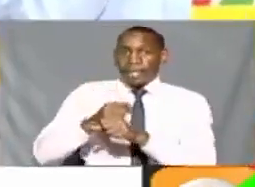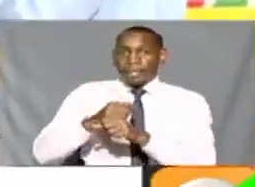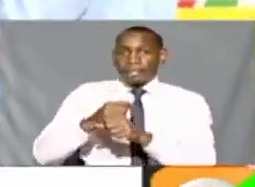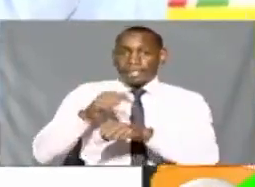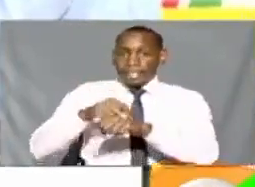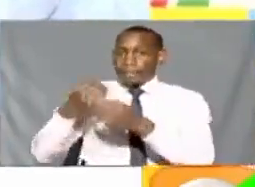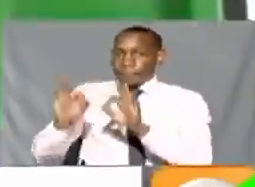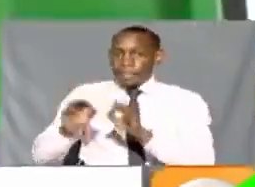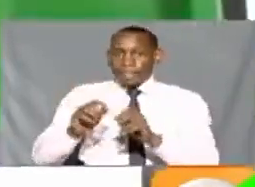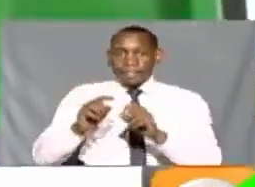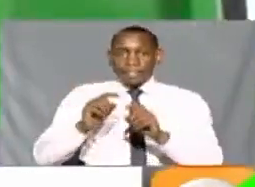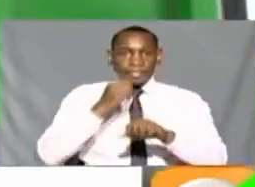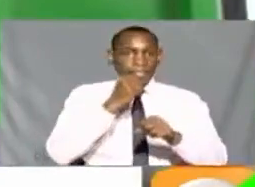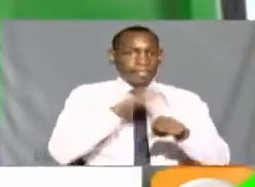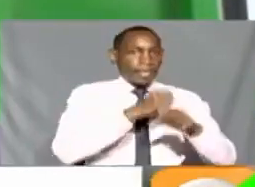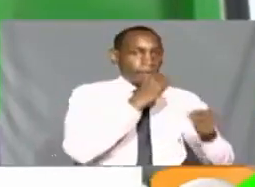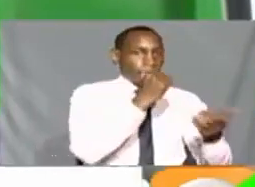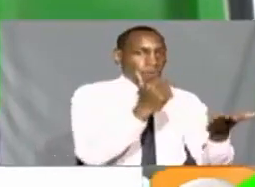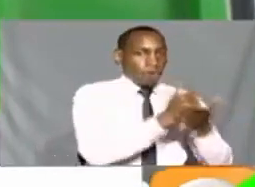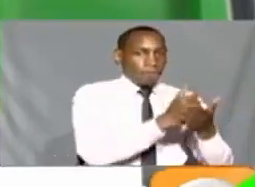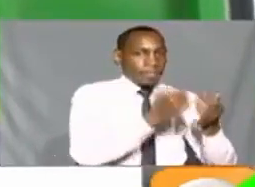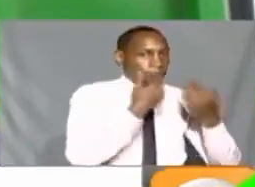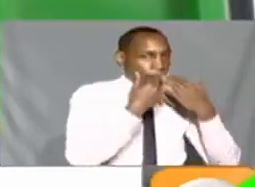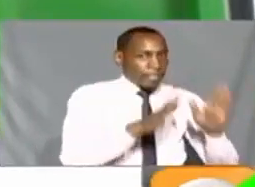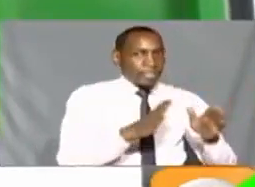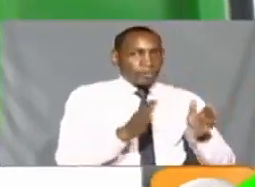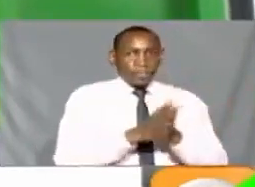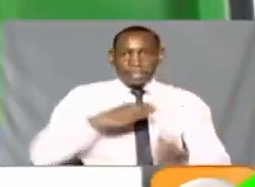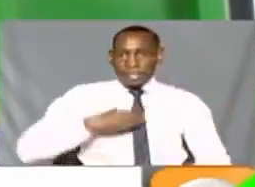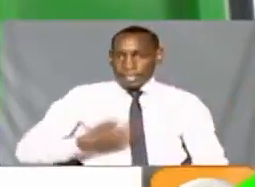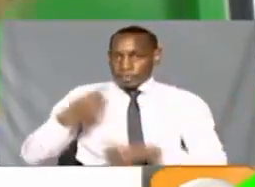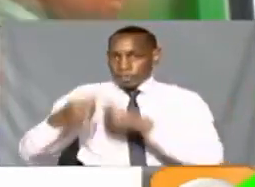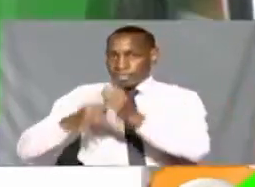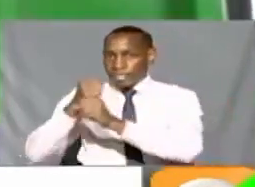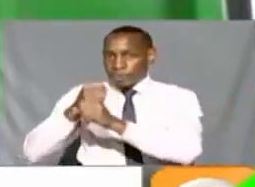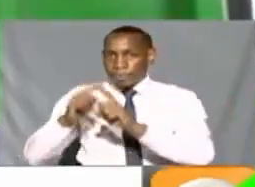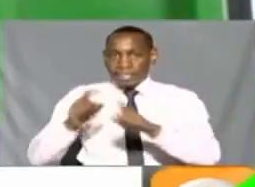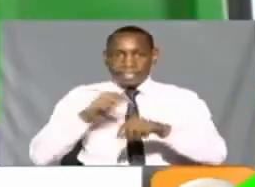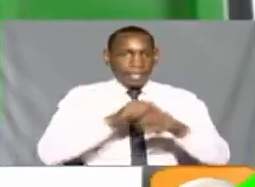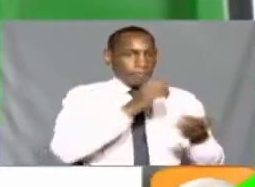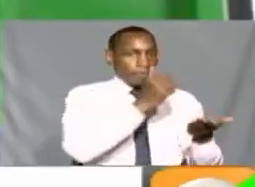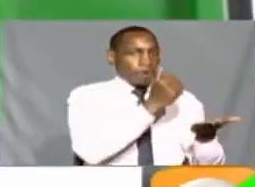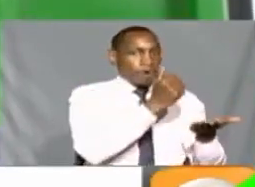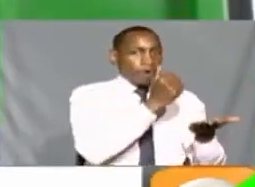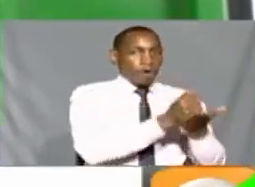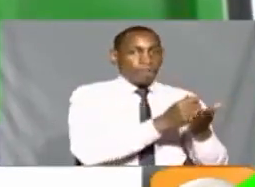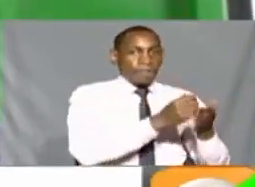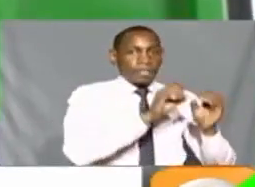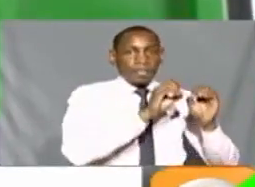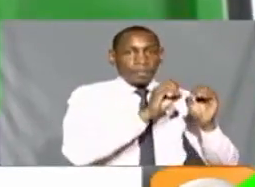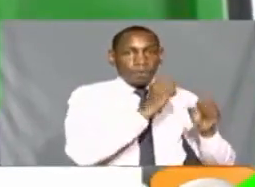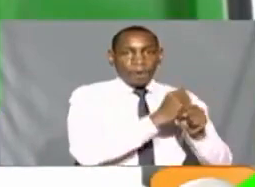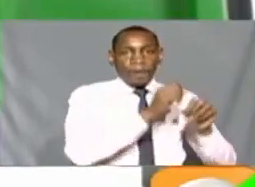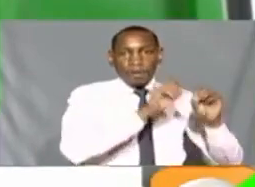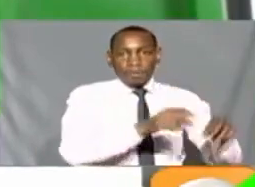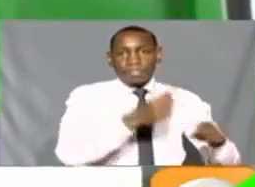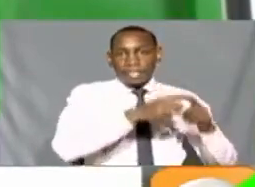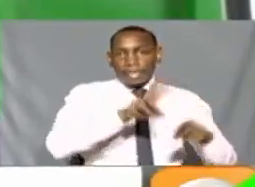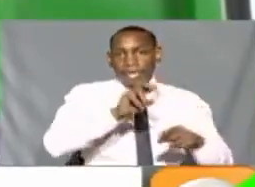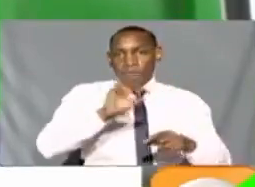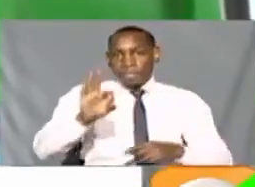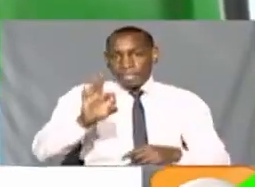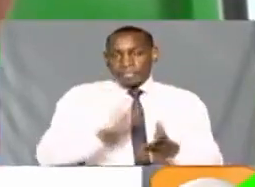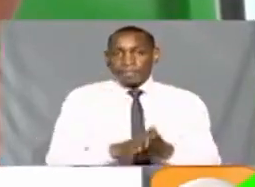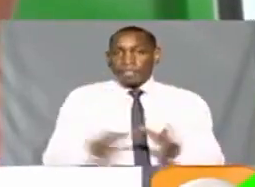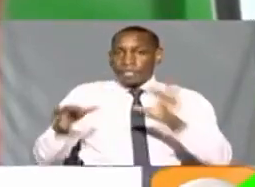ofisi weekend na saa ile niko leave. Lakini nilipofutwa kazi 2003